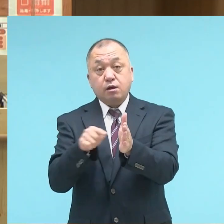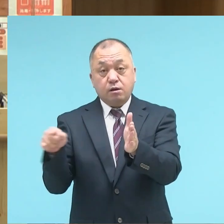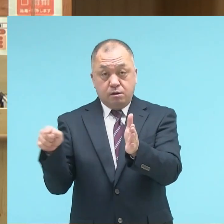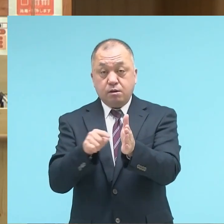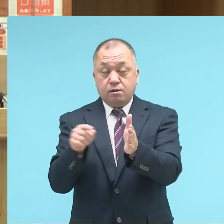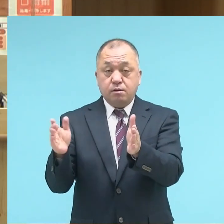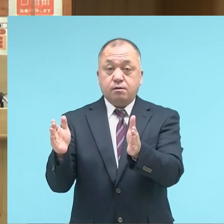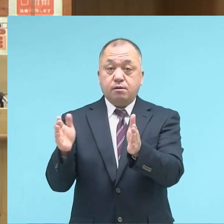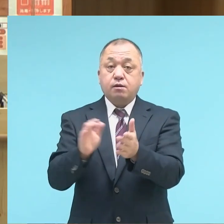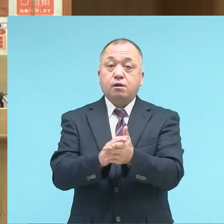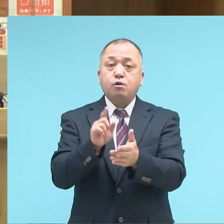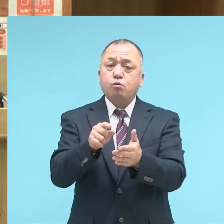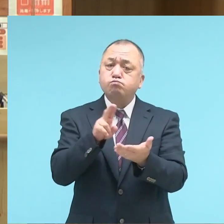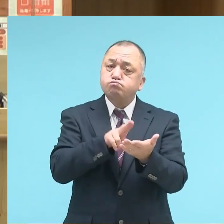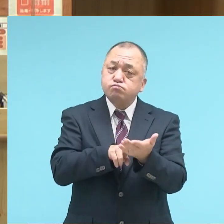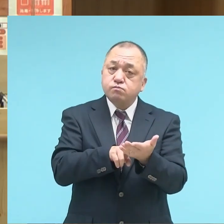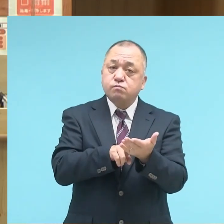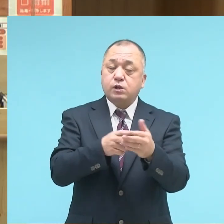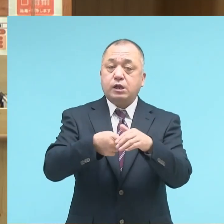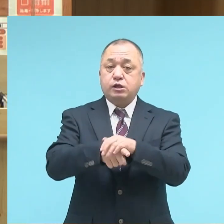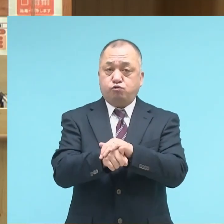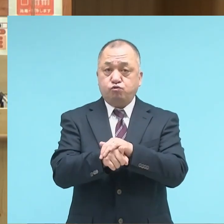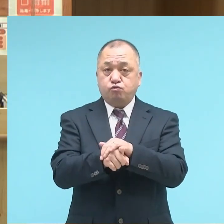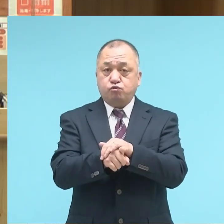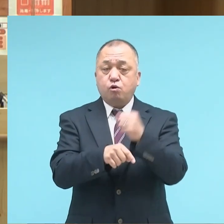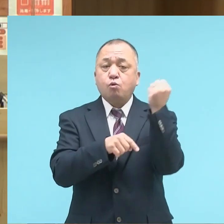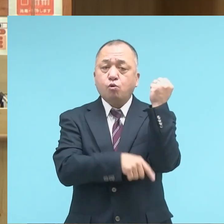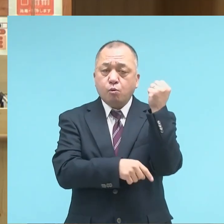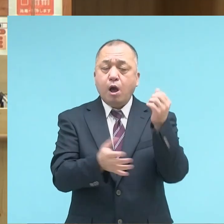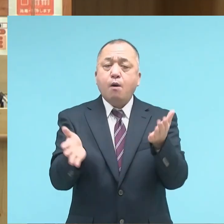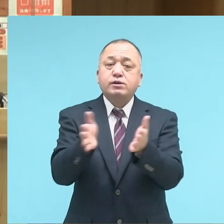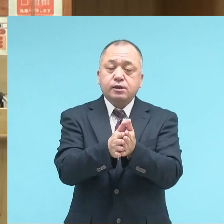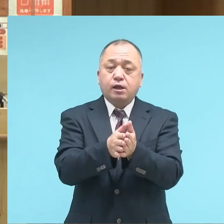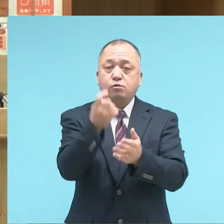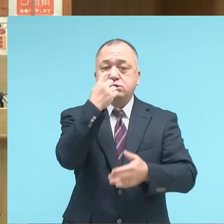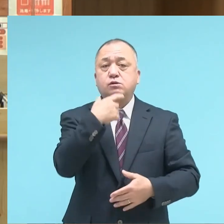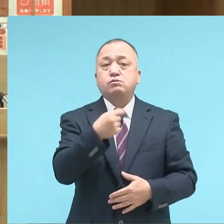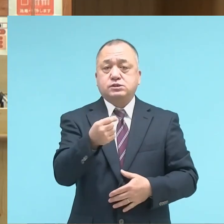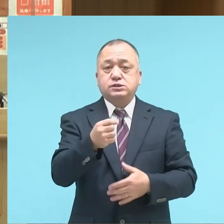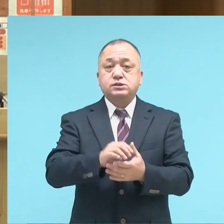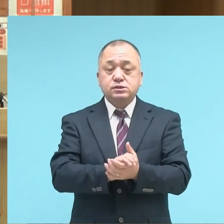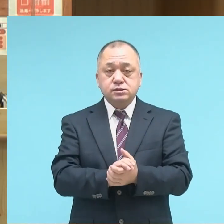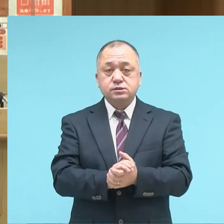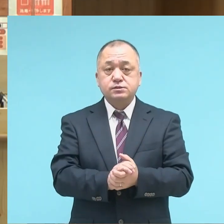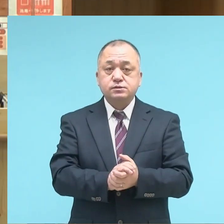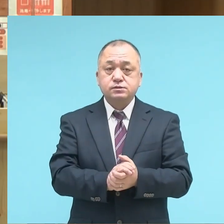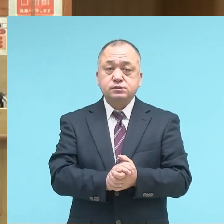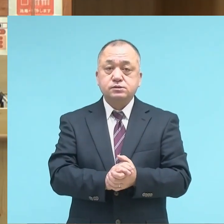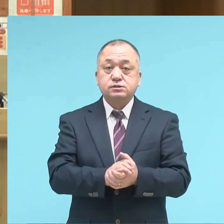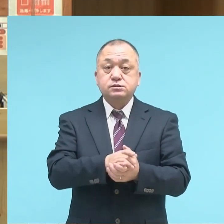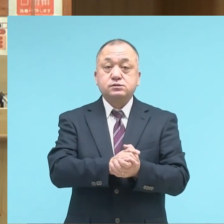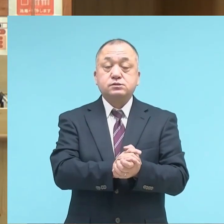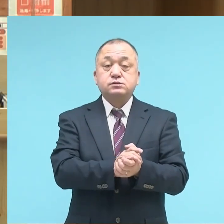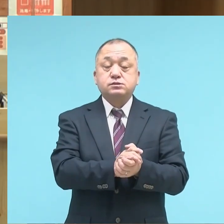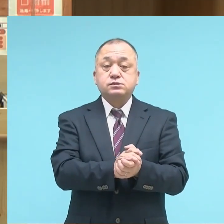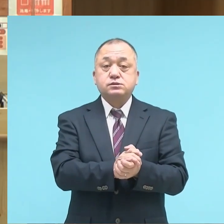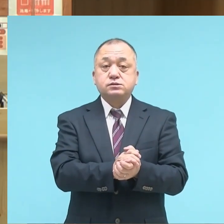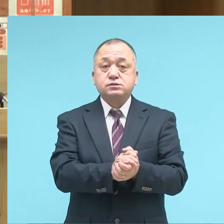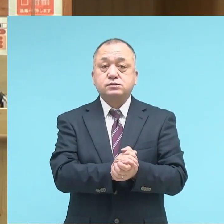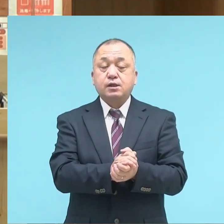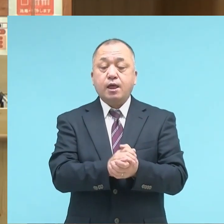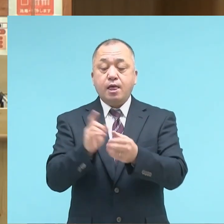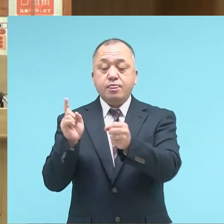この設定の理由と根拠などを教えてください。 今ご質問の中で触れていただきましたけれ